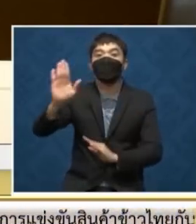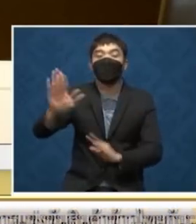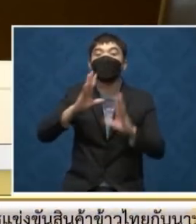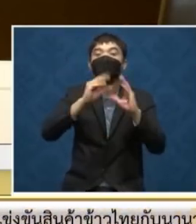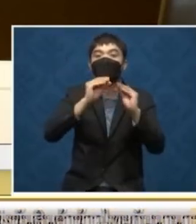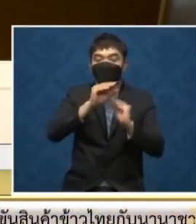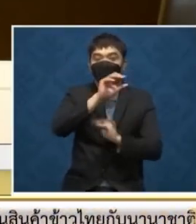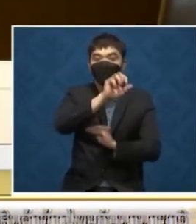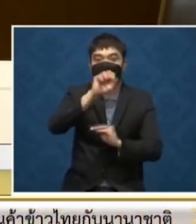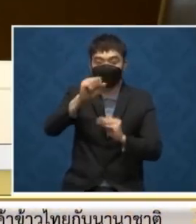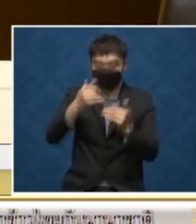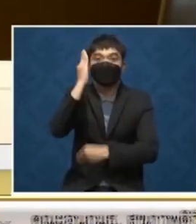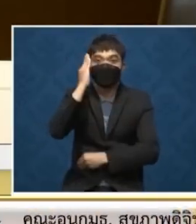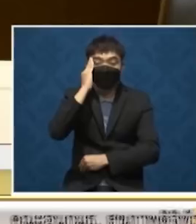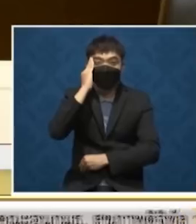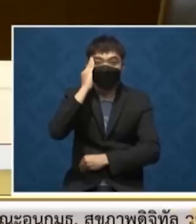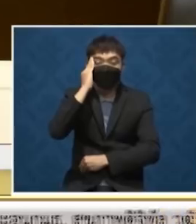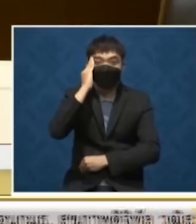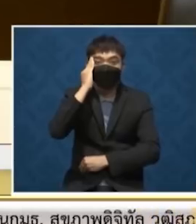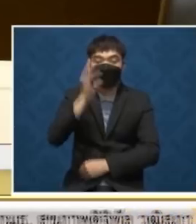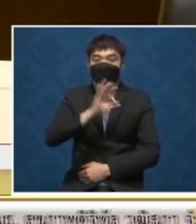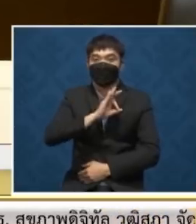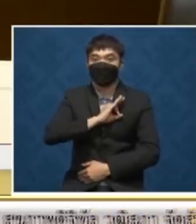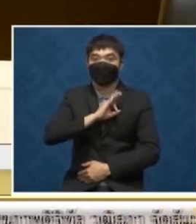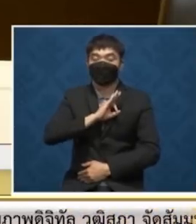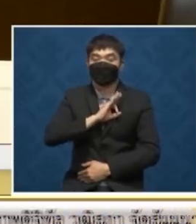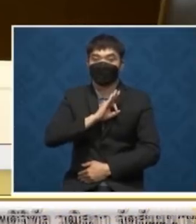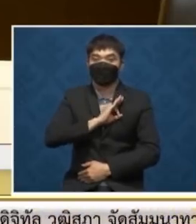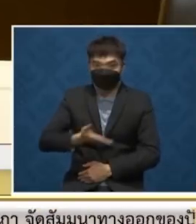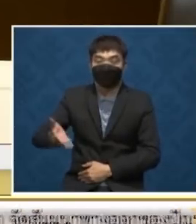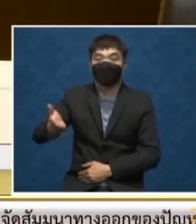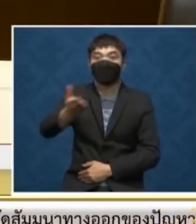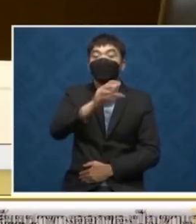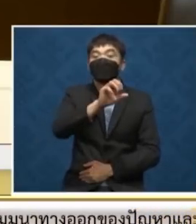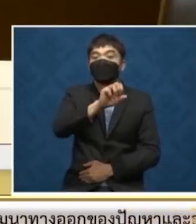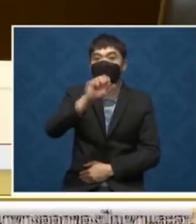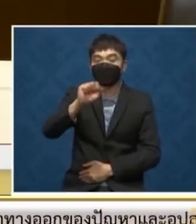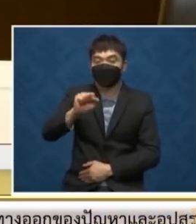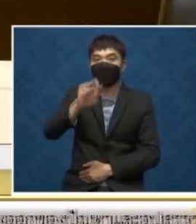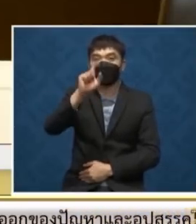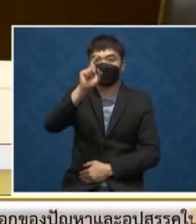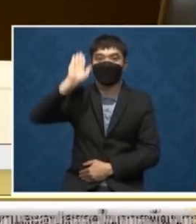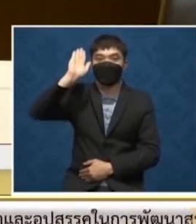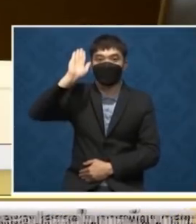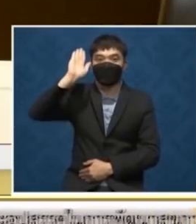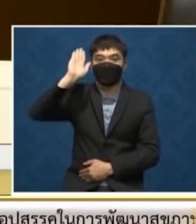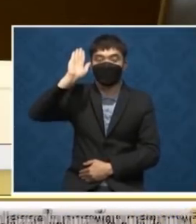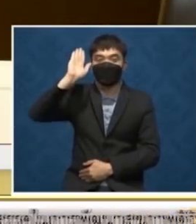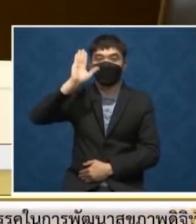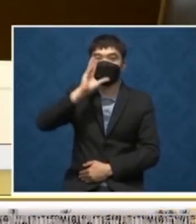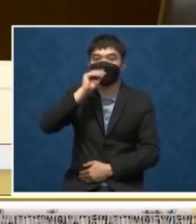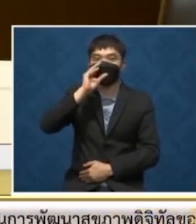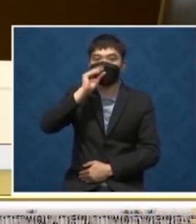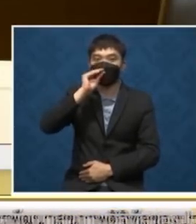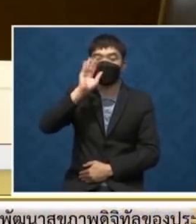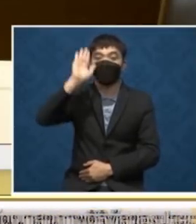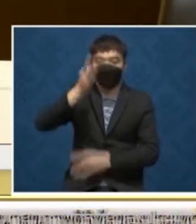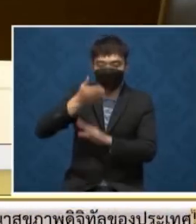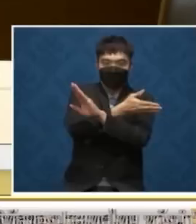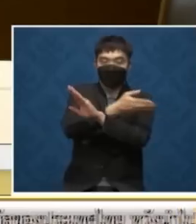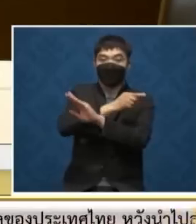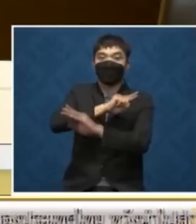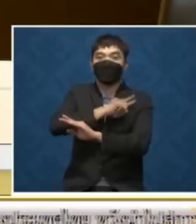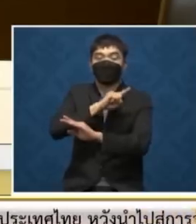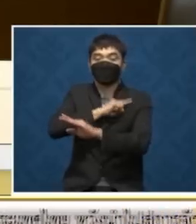ราษฎรเราในวันนี้ครับสมาชิกสภาผู้แทนราษฎรจะต้องปฏิญาณตนก่อนที่จะเข้ารับหน้าที่